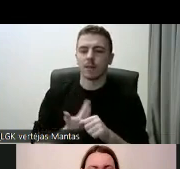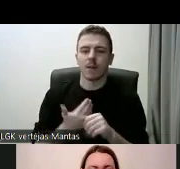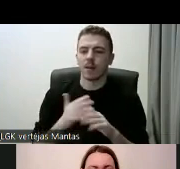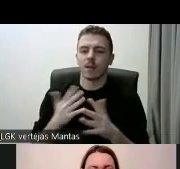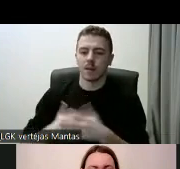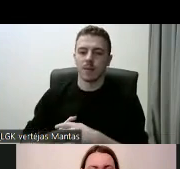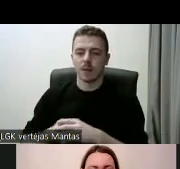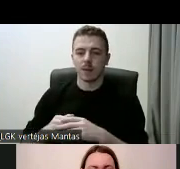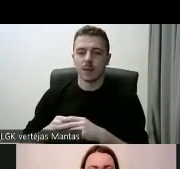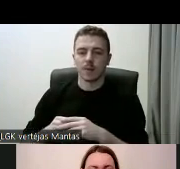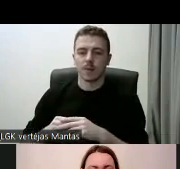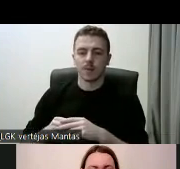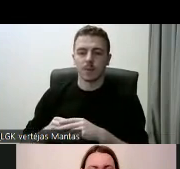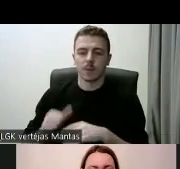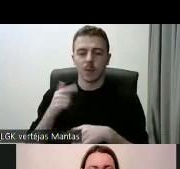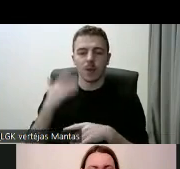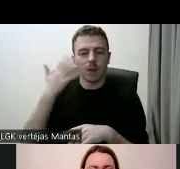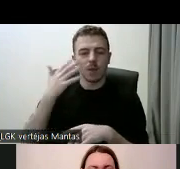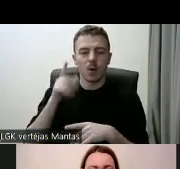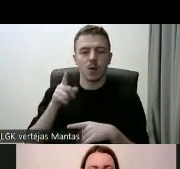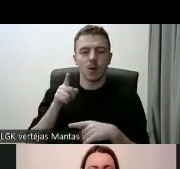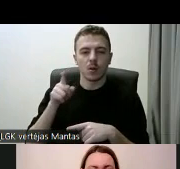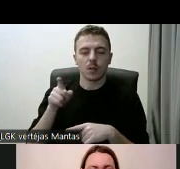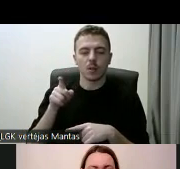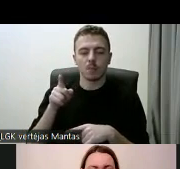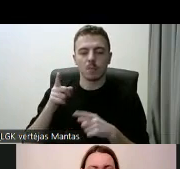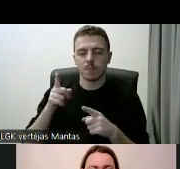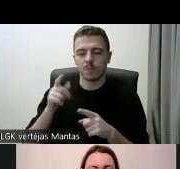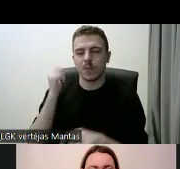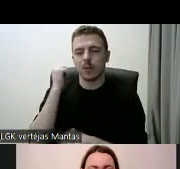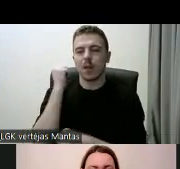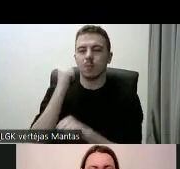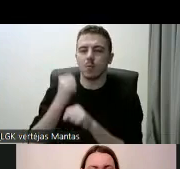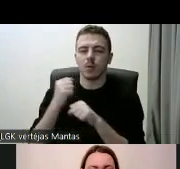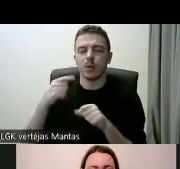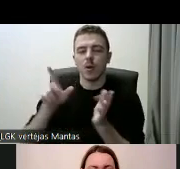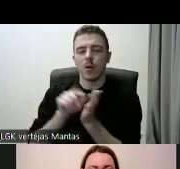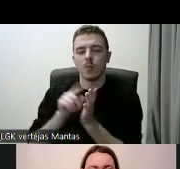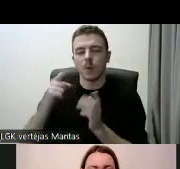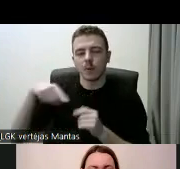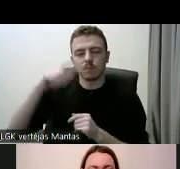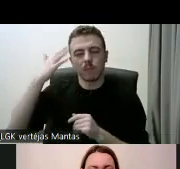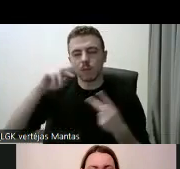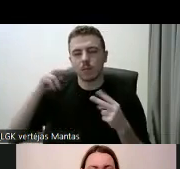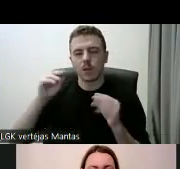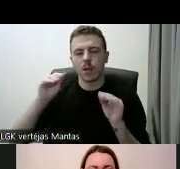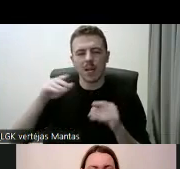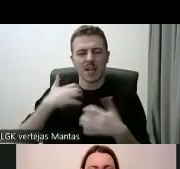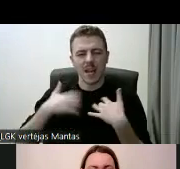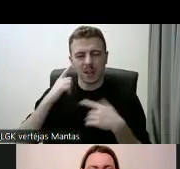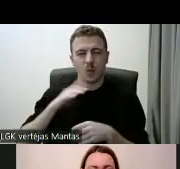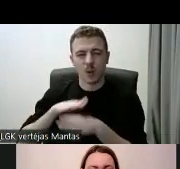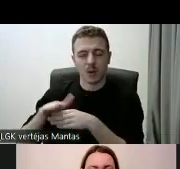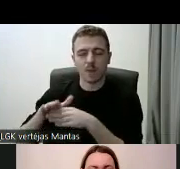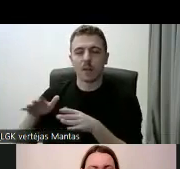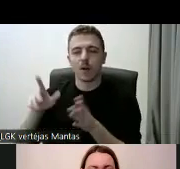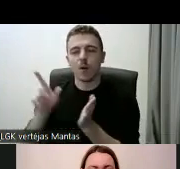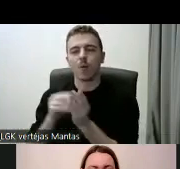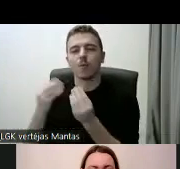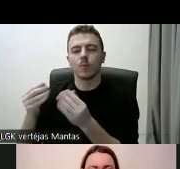galvojate personalą, kas jiems yra tokio, kas yra tiek svarbu, kad turi būti įgyvendinta greitai. Ir